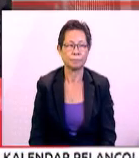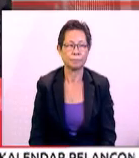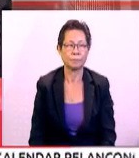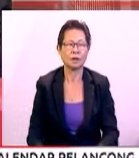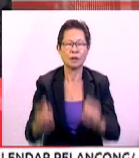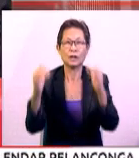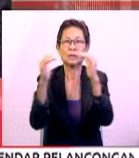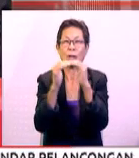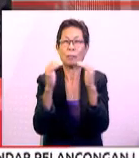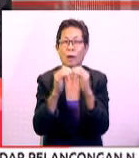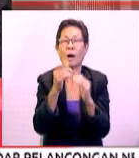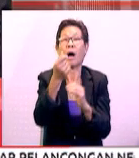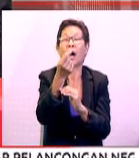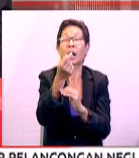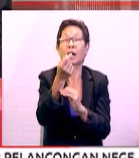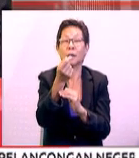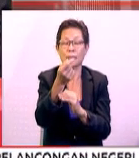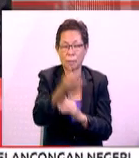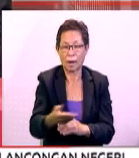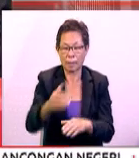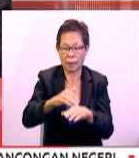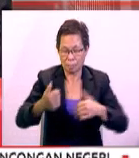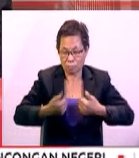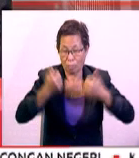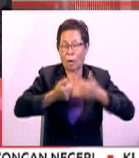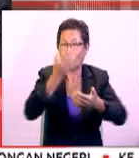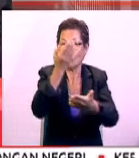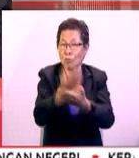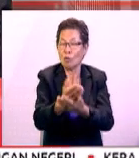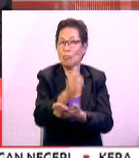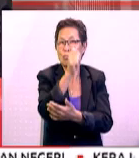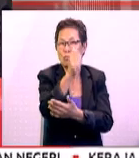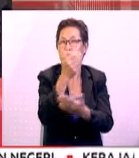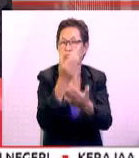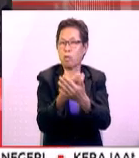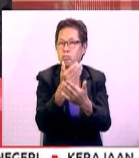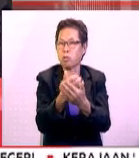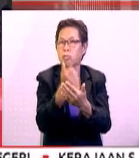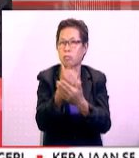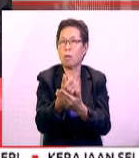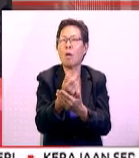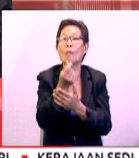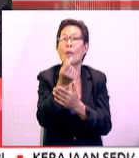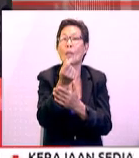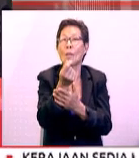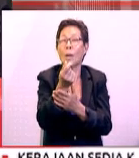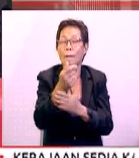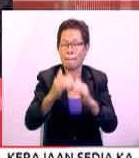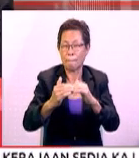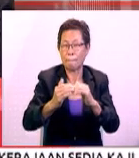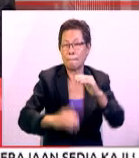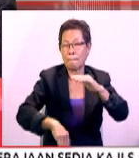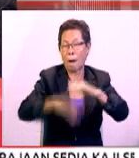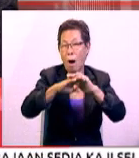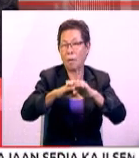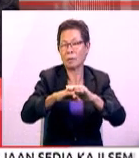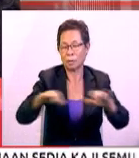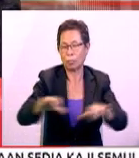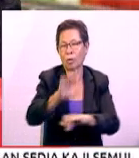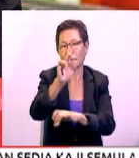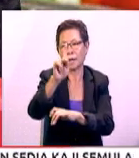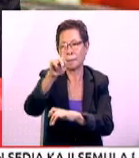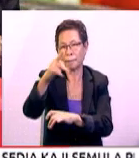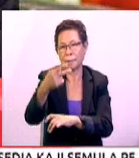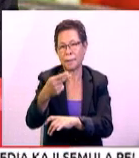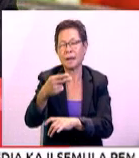Kestabilan harga barangan pada Hari Raya Aidilfitri membuktikan keberkesanan skim harga maksimum musim perayaan yang dilaksanakan Kementerian Perdagangan Dalam